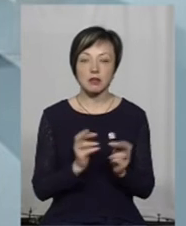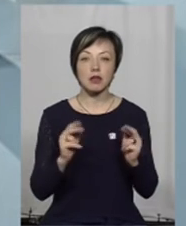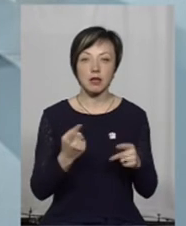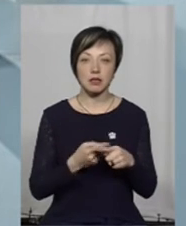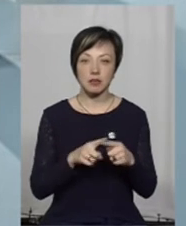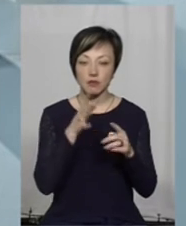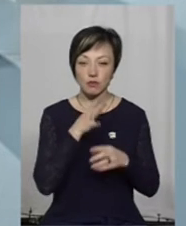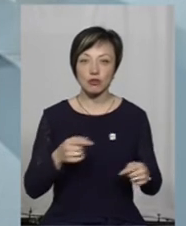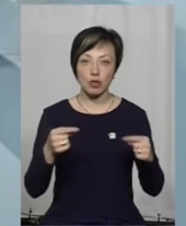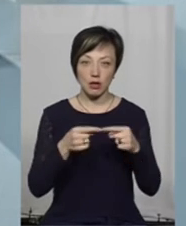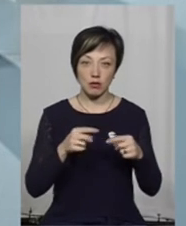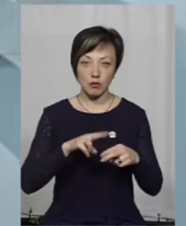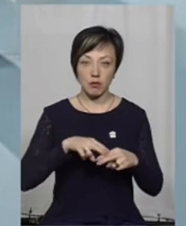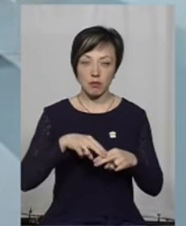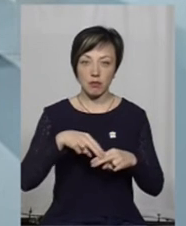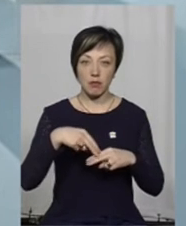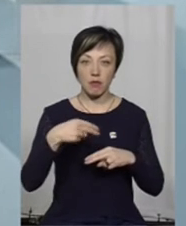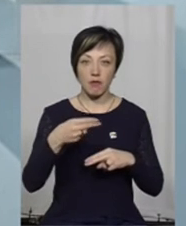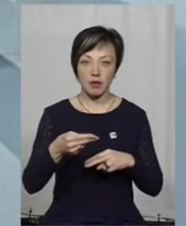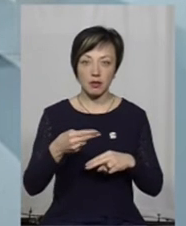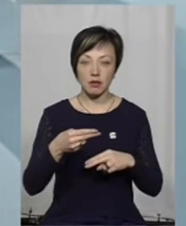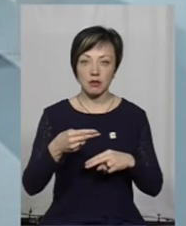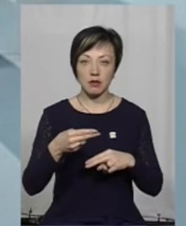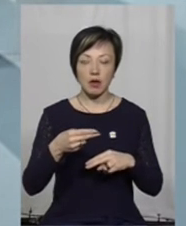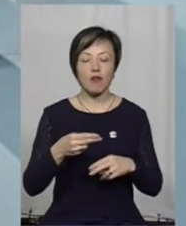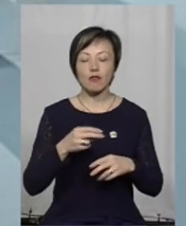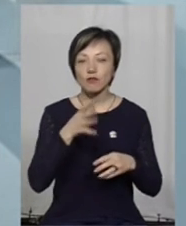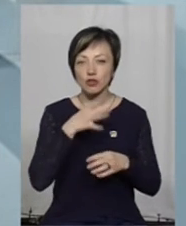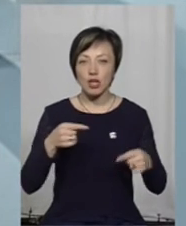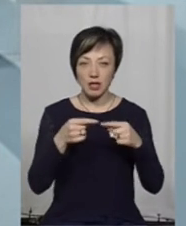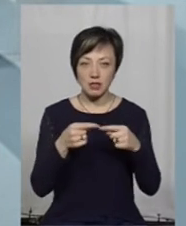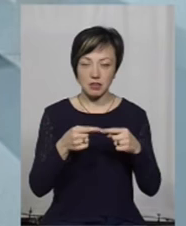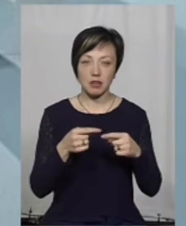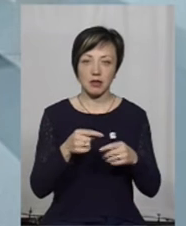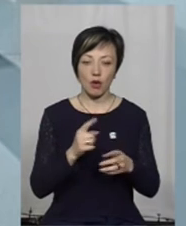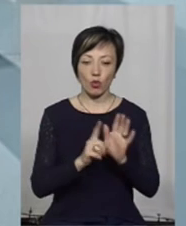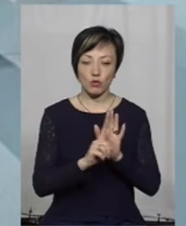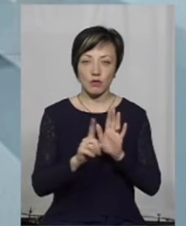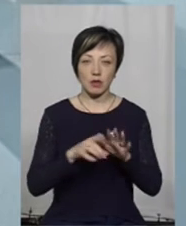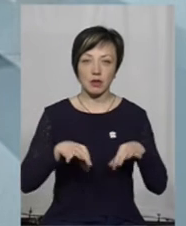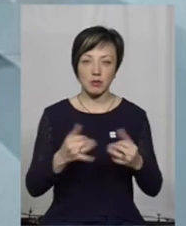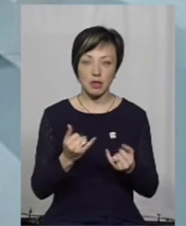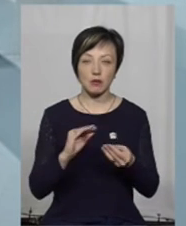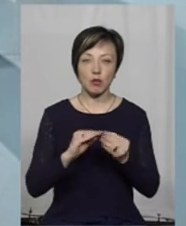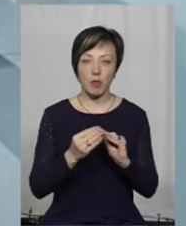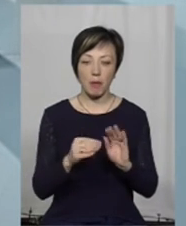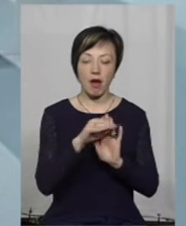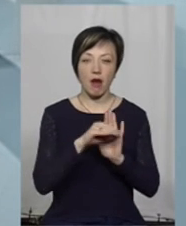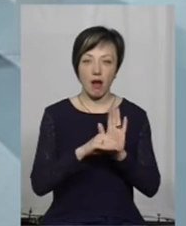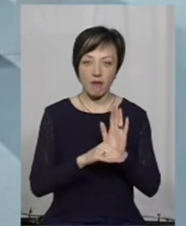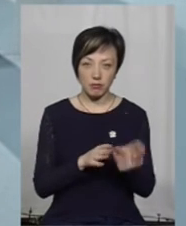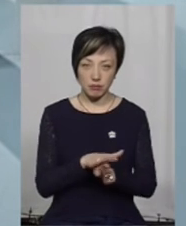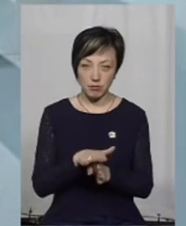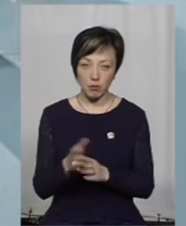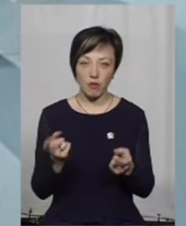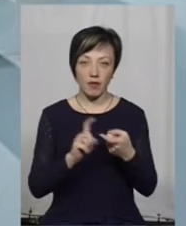чином? Це вчасно поданий транспорт по графіку. Наразі, да, є суттєва проблема з графікованістю, і вона ж